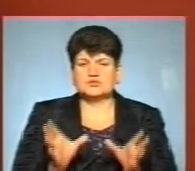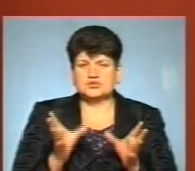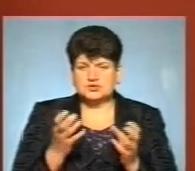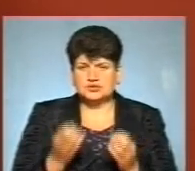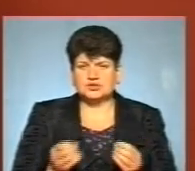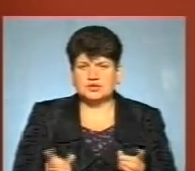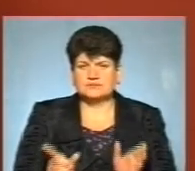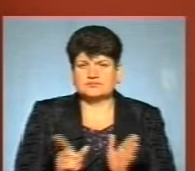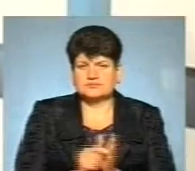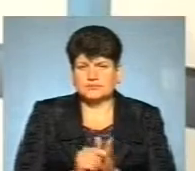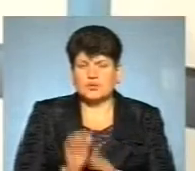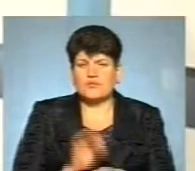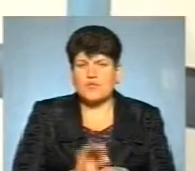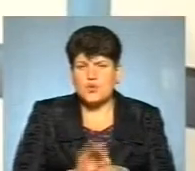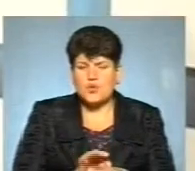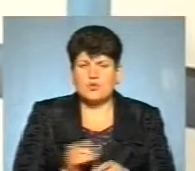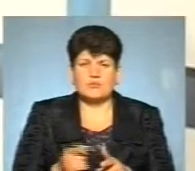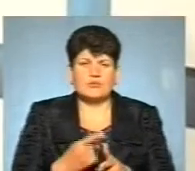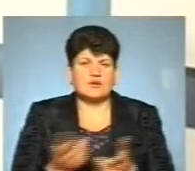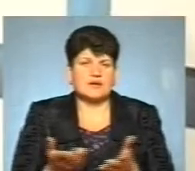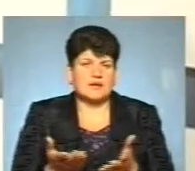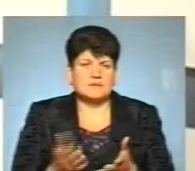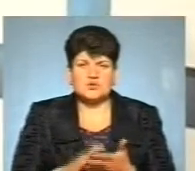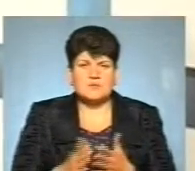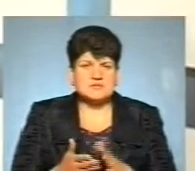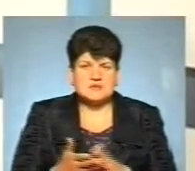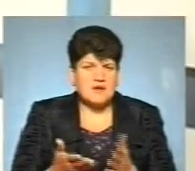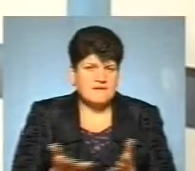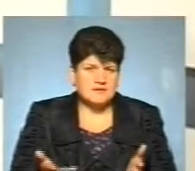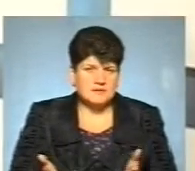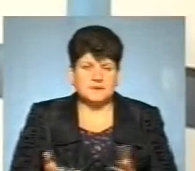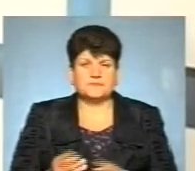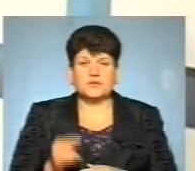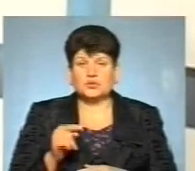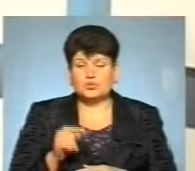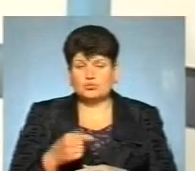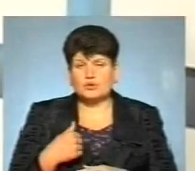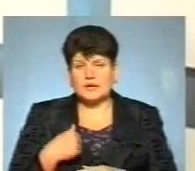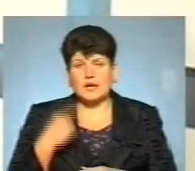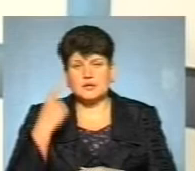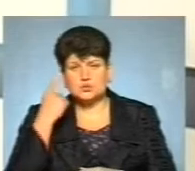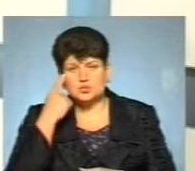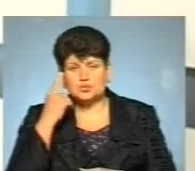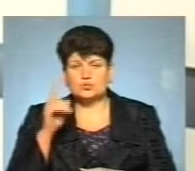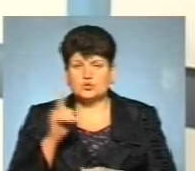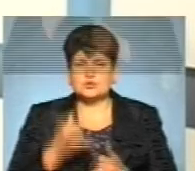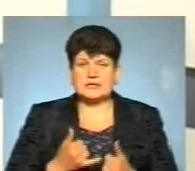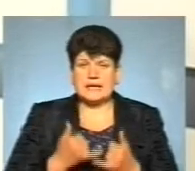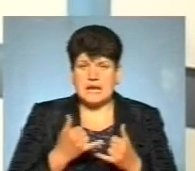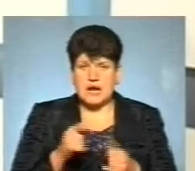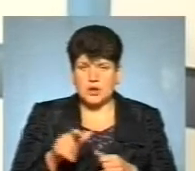патології або взагалі з якимись обставинами і тому подібне. Тому я думаю, що для людей,